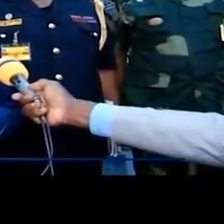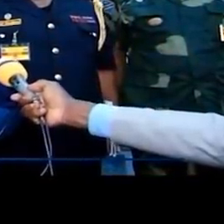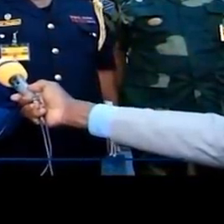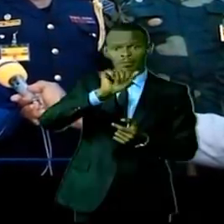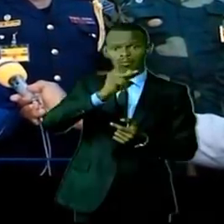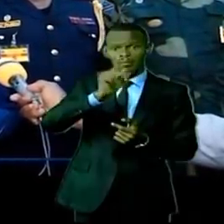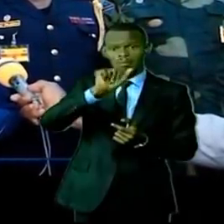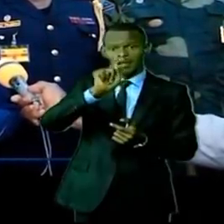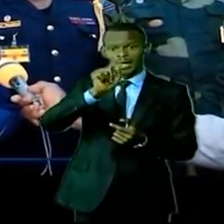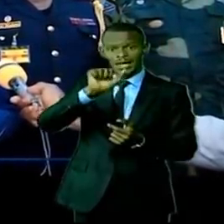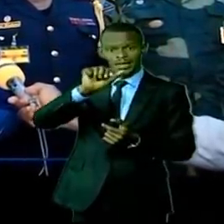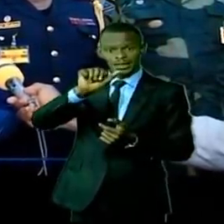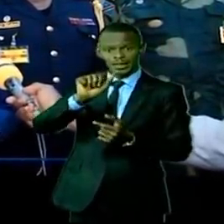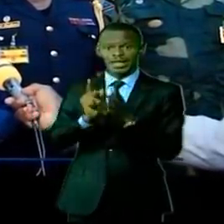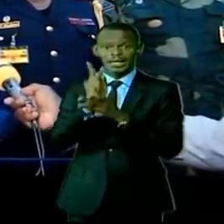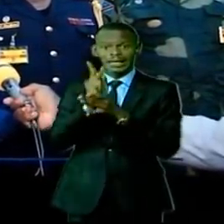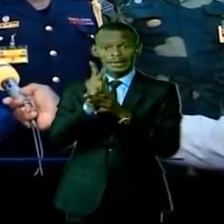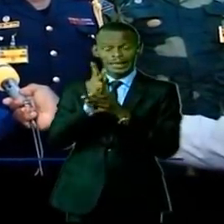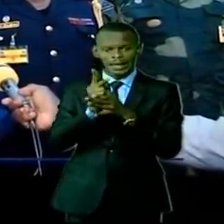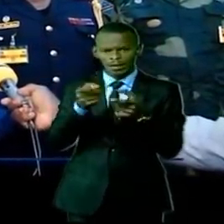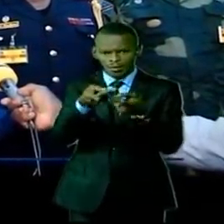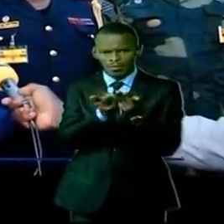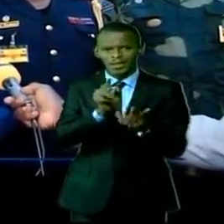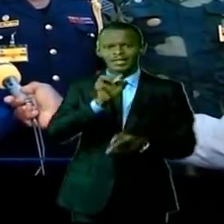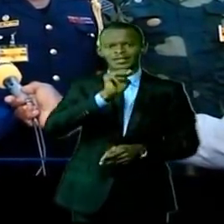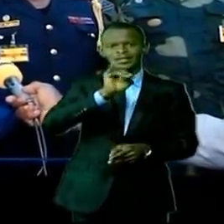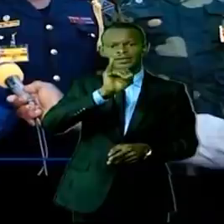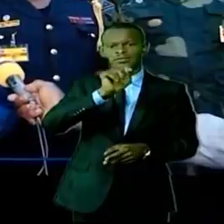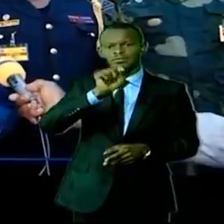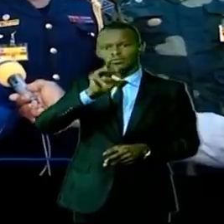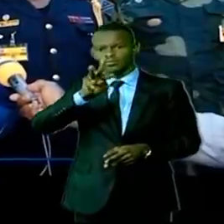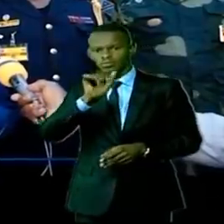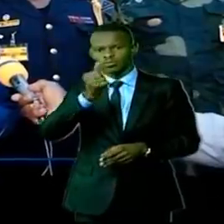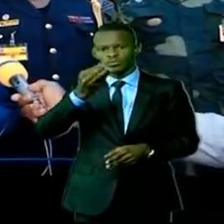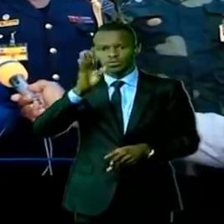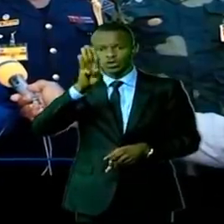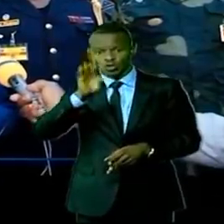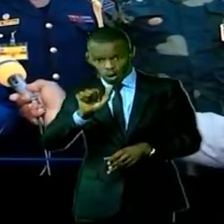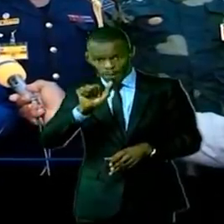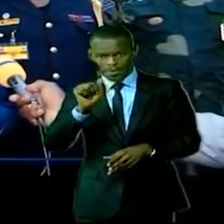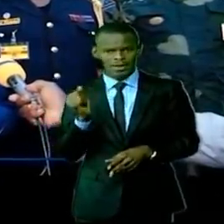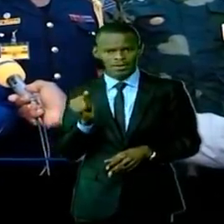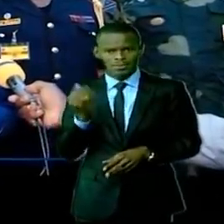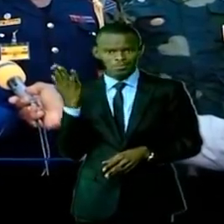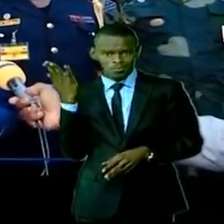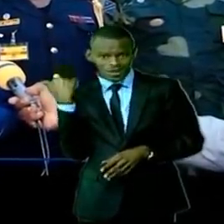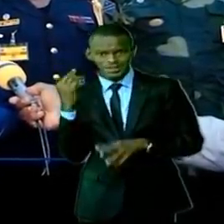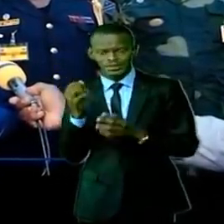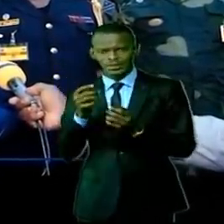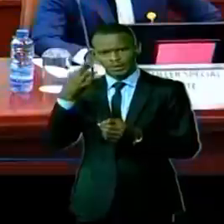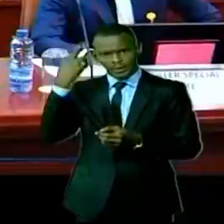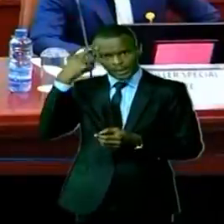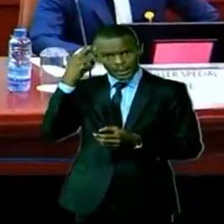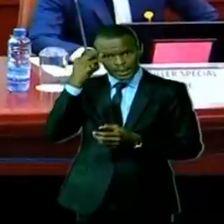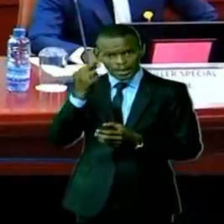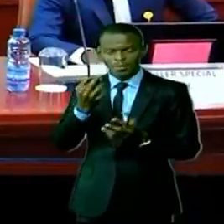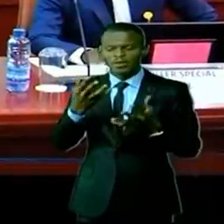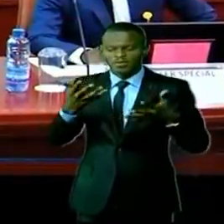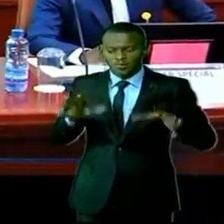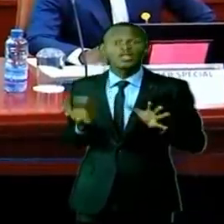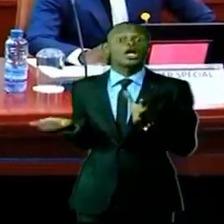Mitwaba. De la situation des groupes armés dans le